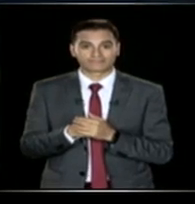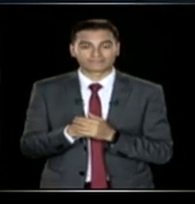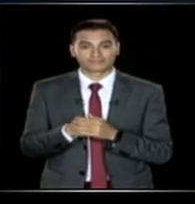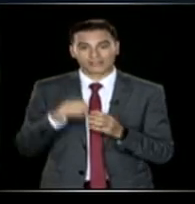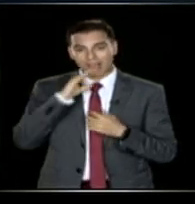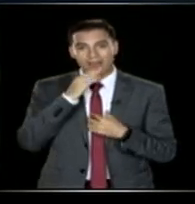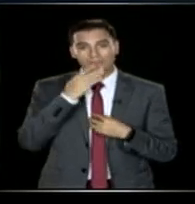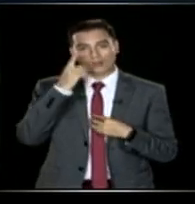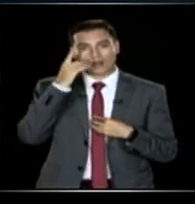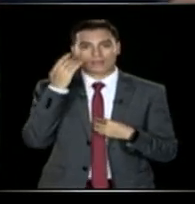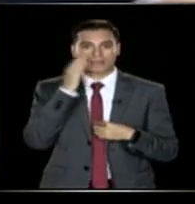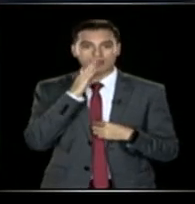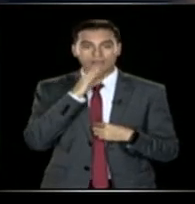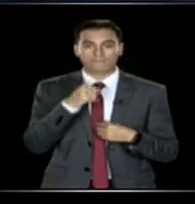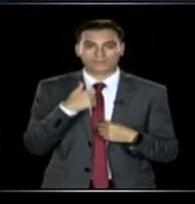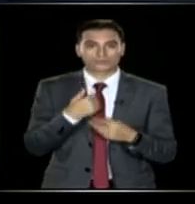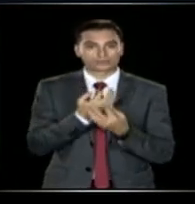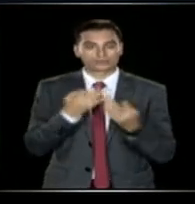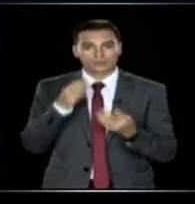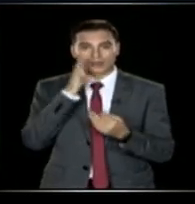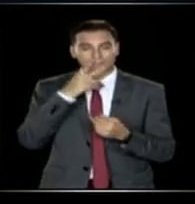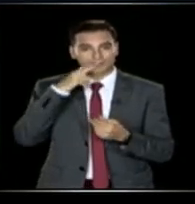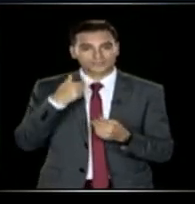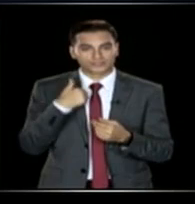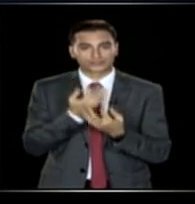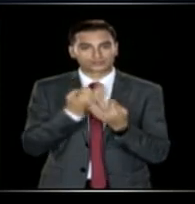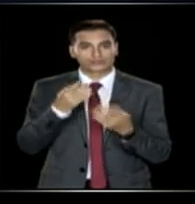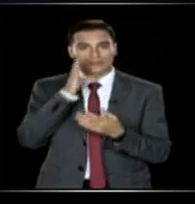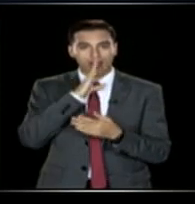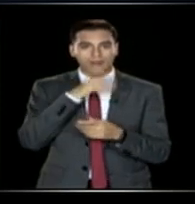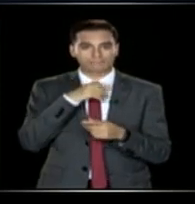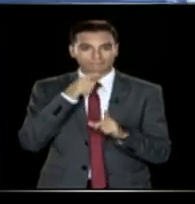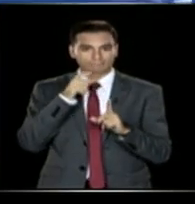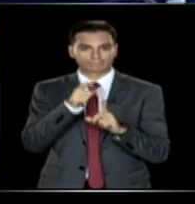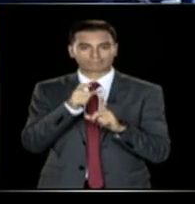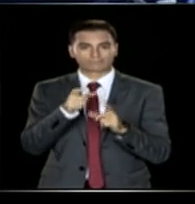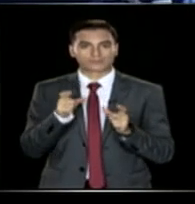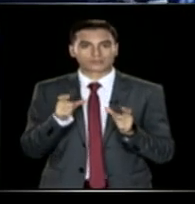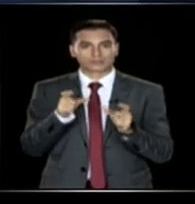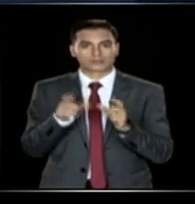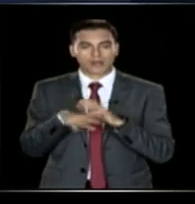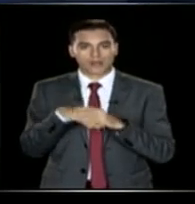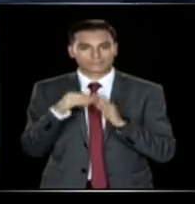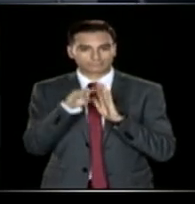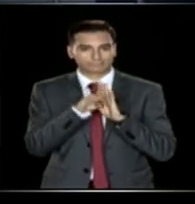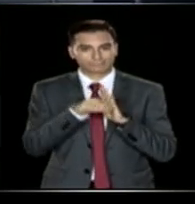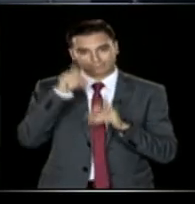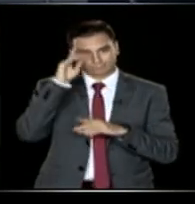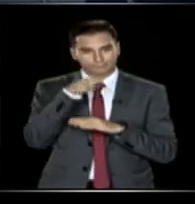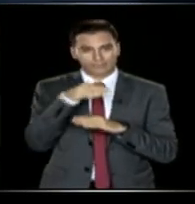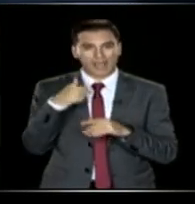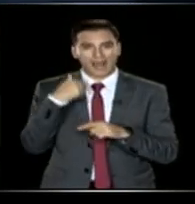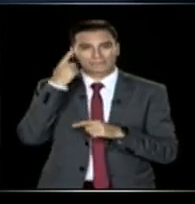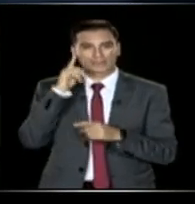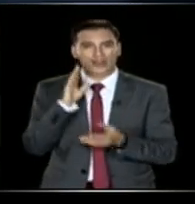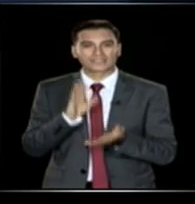الحمد لله اتعلمنا من أخطائنا الحلقة اللي فاتت، وقدرنا الحلقة دي إن احنا نكون عندنا ثبات انفعالي أكتر. مش عارف أساعد قوي، وهم